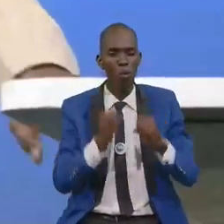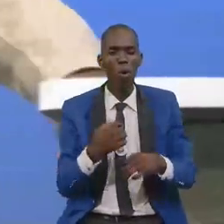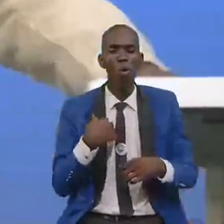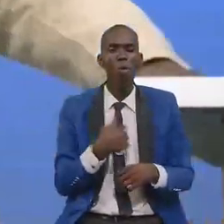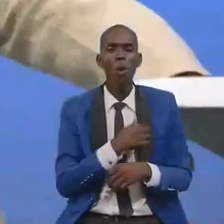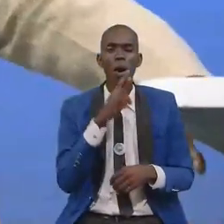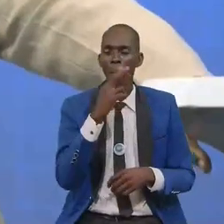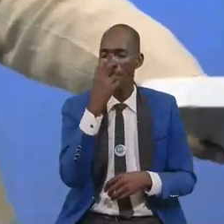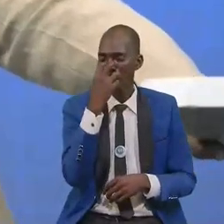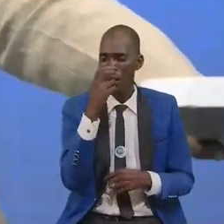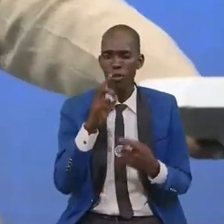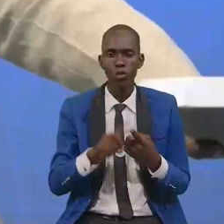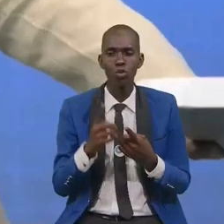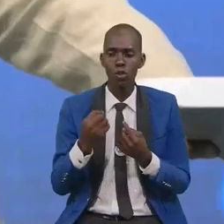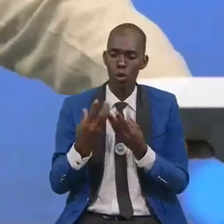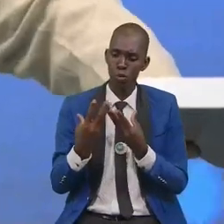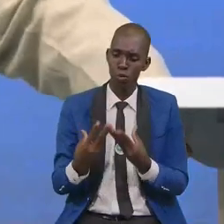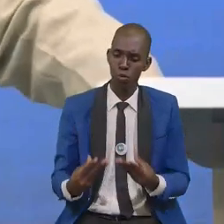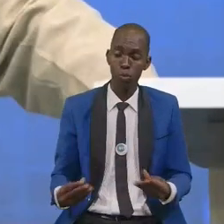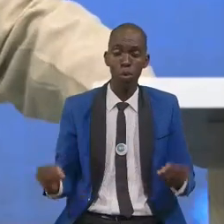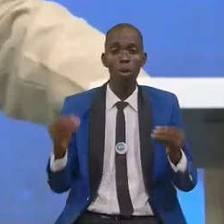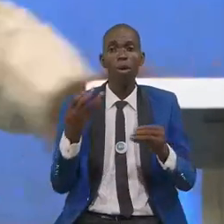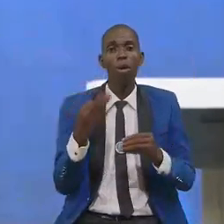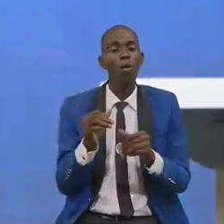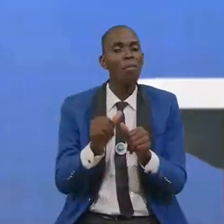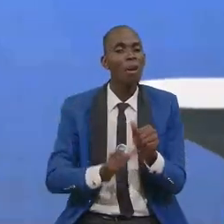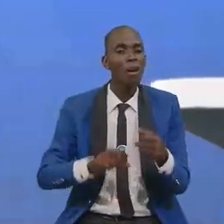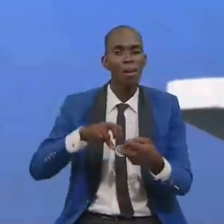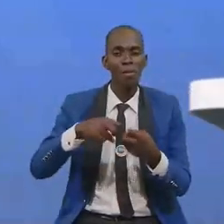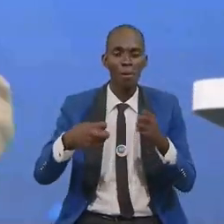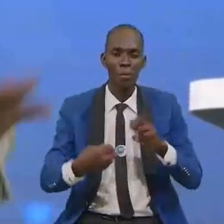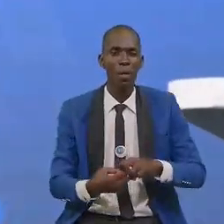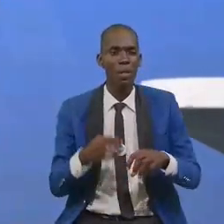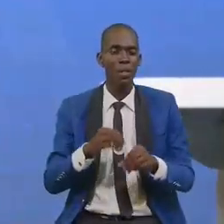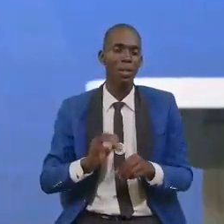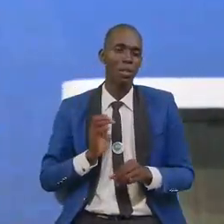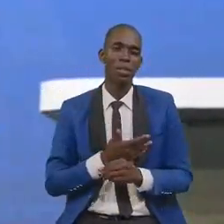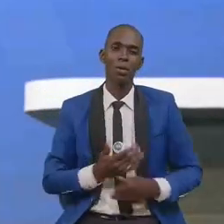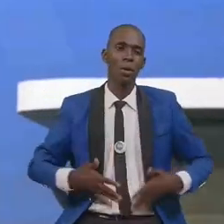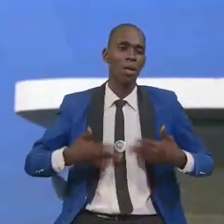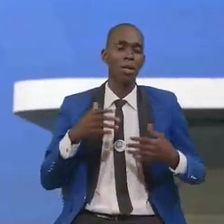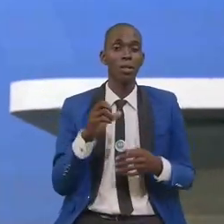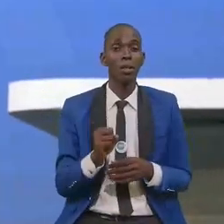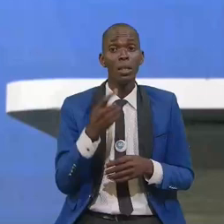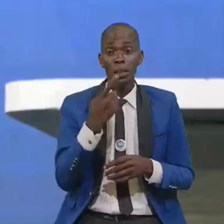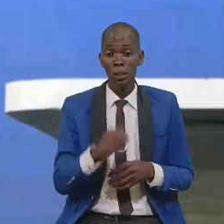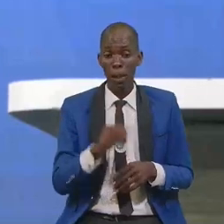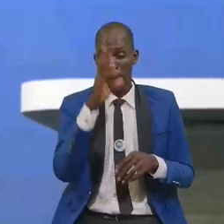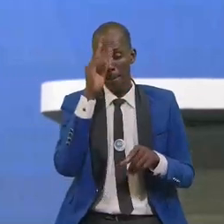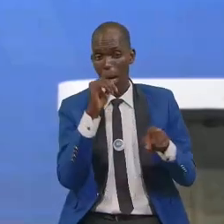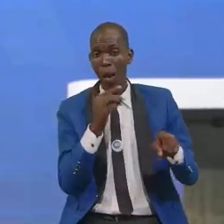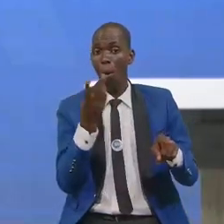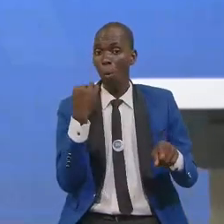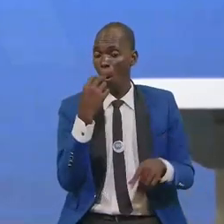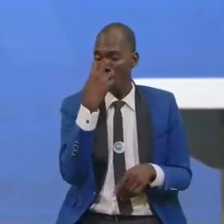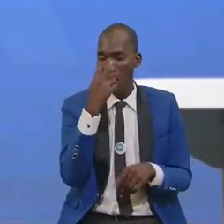aveugle aux solutions de tous les problèmes de notre vie l'homme était aveugle mais